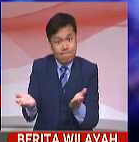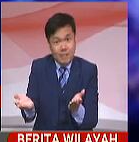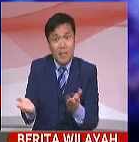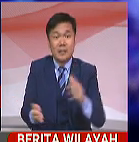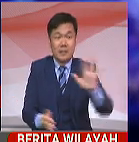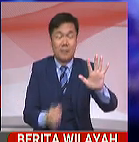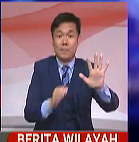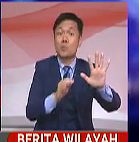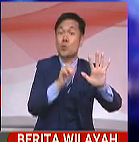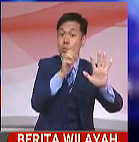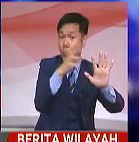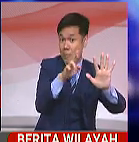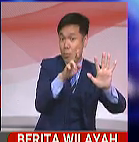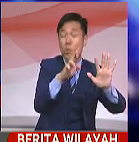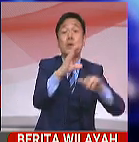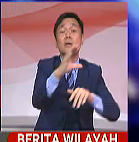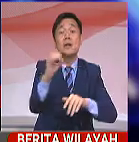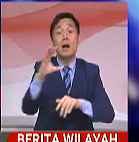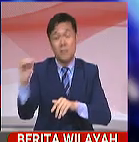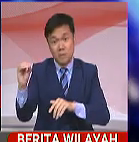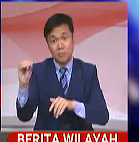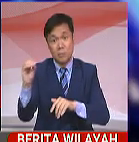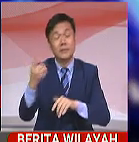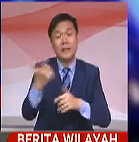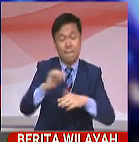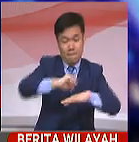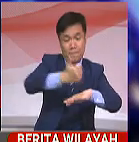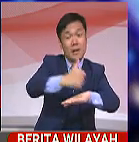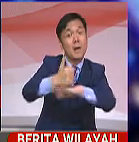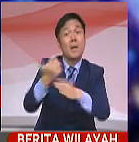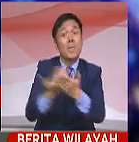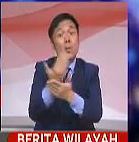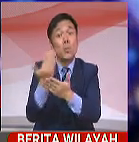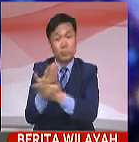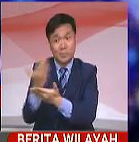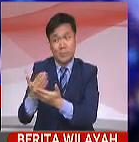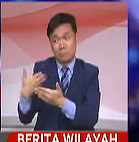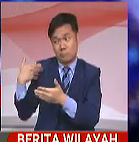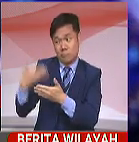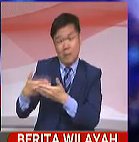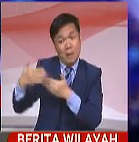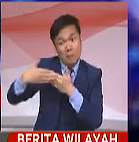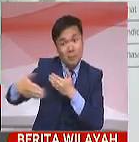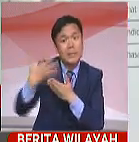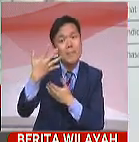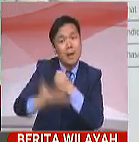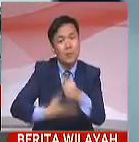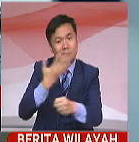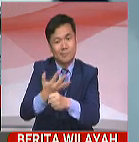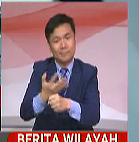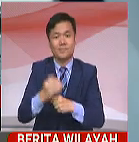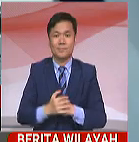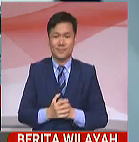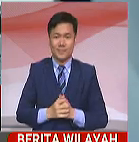5,000 syarikat peringkat permulaan ataupun startups dalam masa 5 tahun yang akan datang.